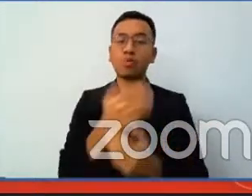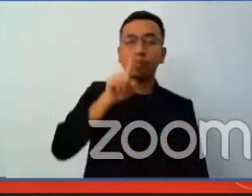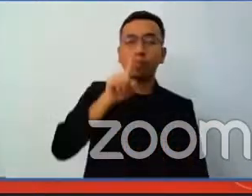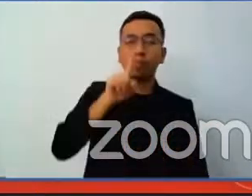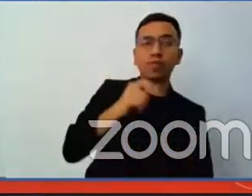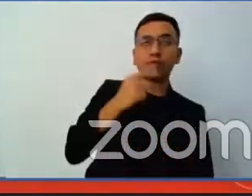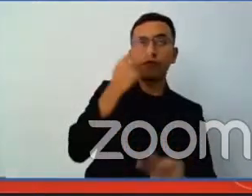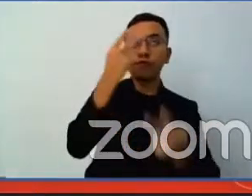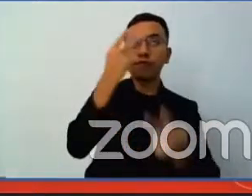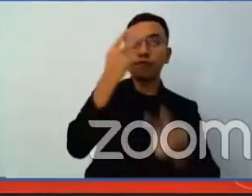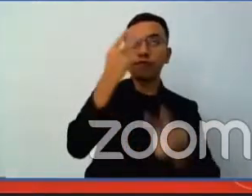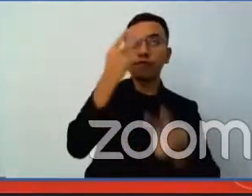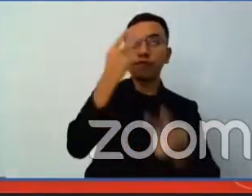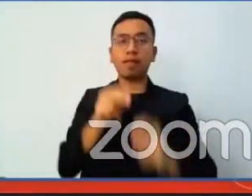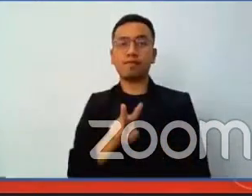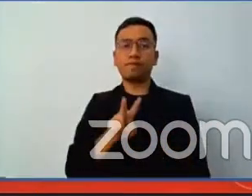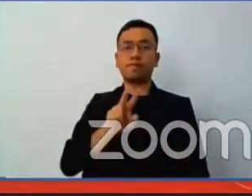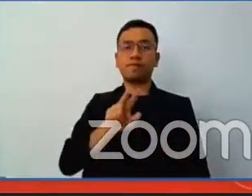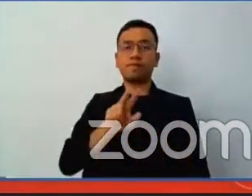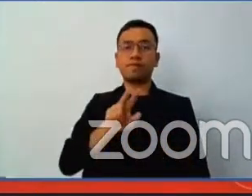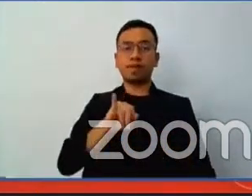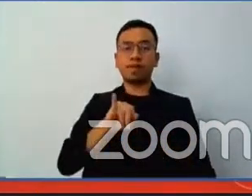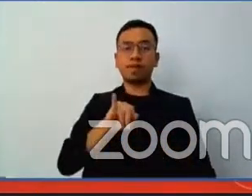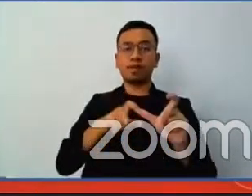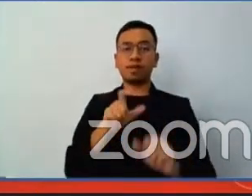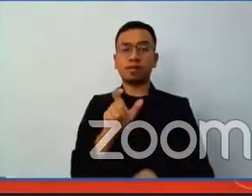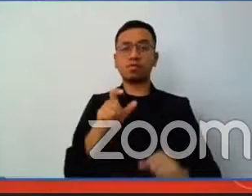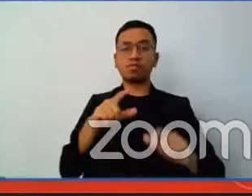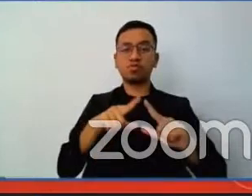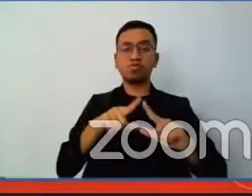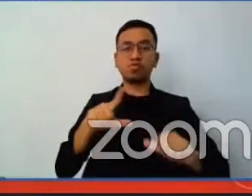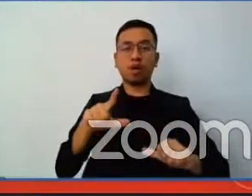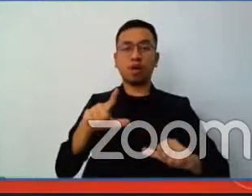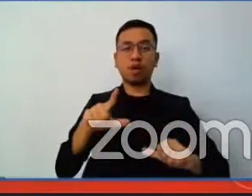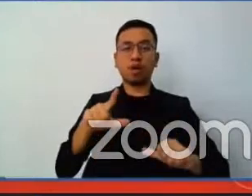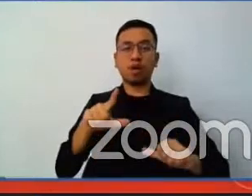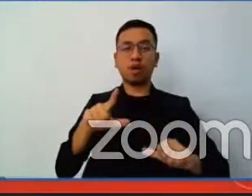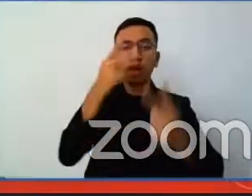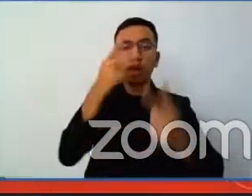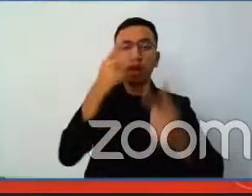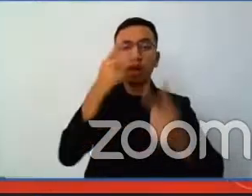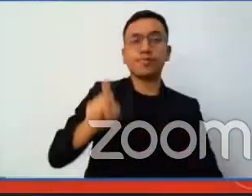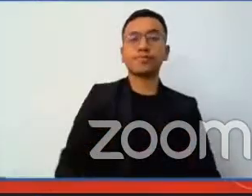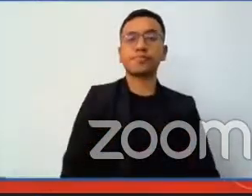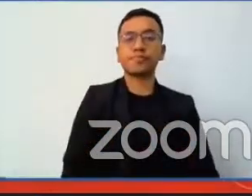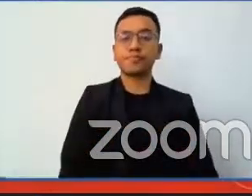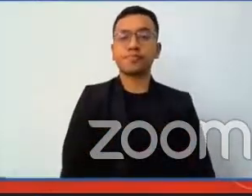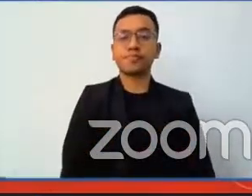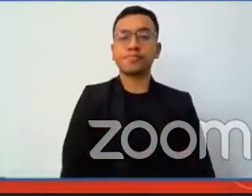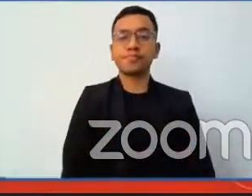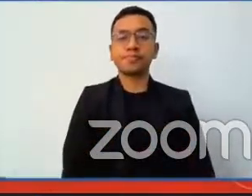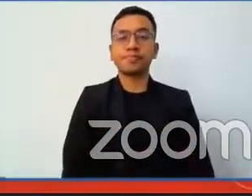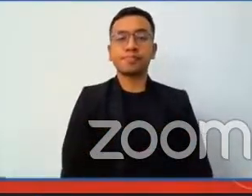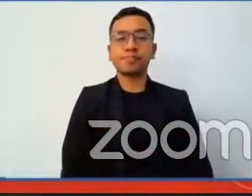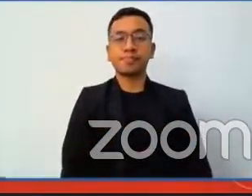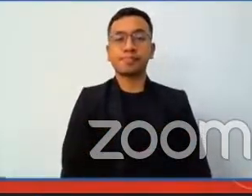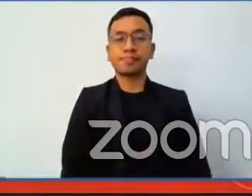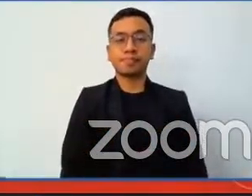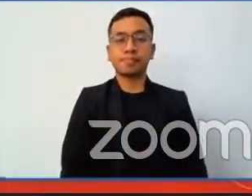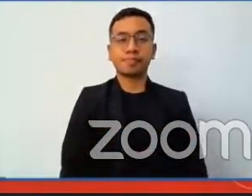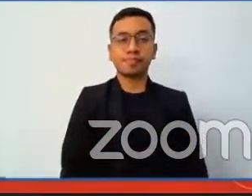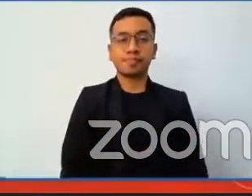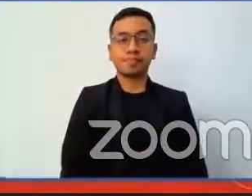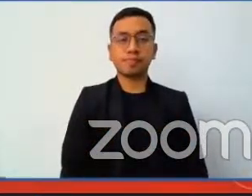visualisasi. Nah, yang selanjutnya adalah yang perlu mungkin saya share